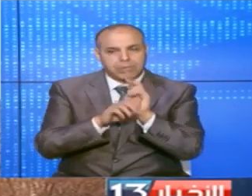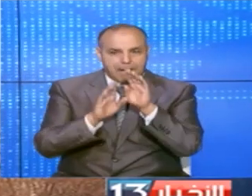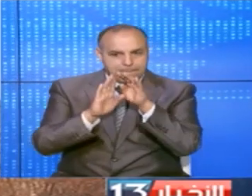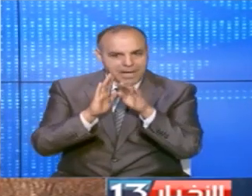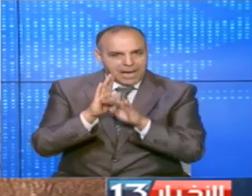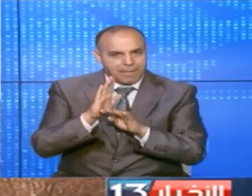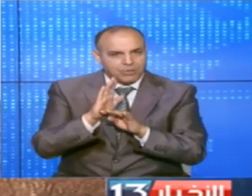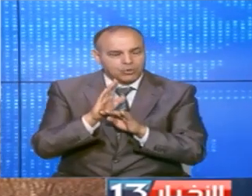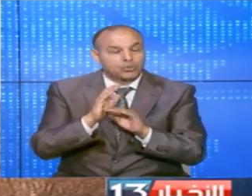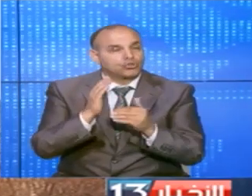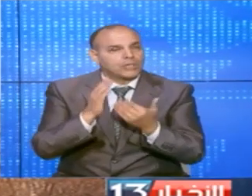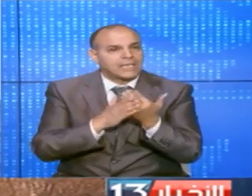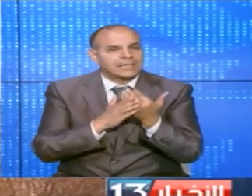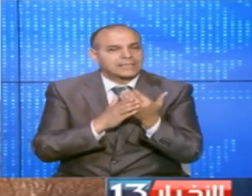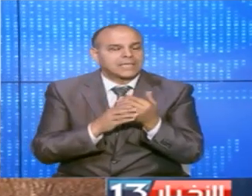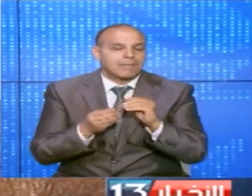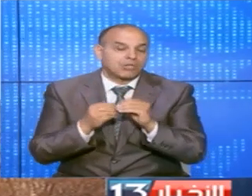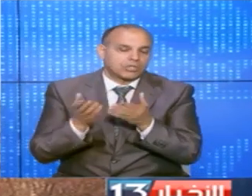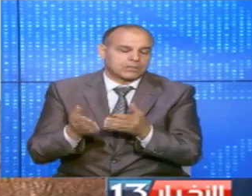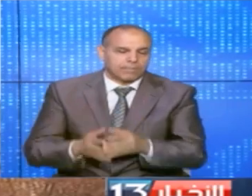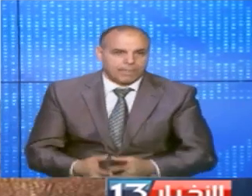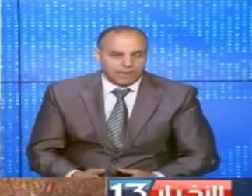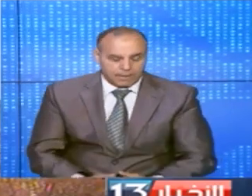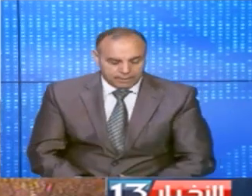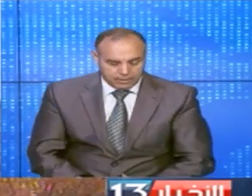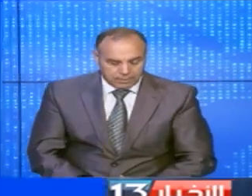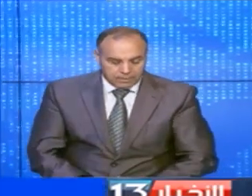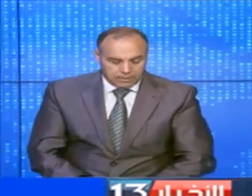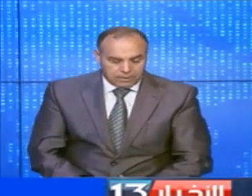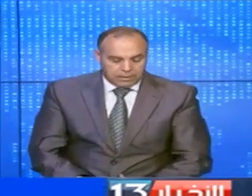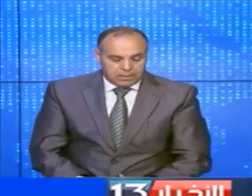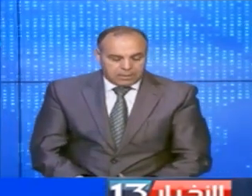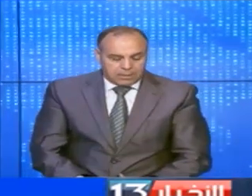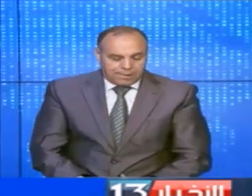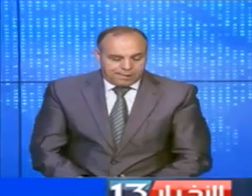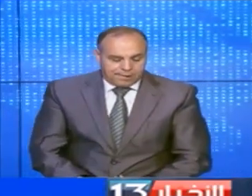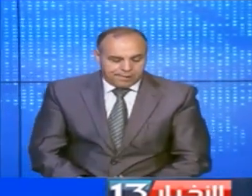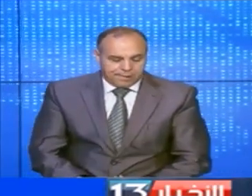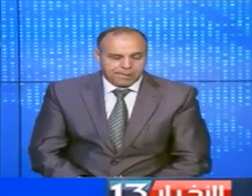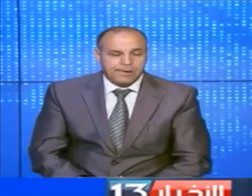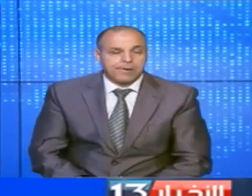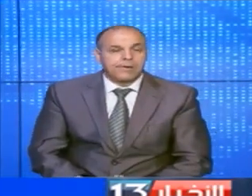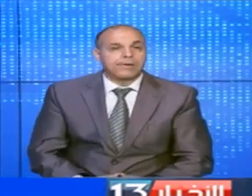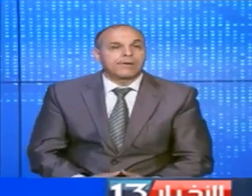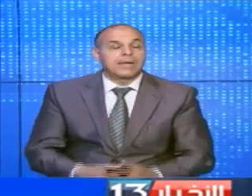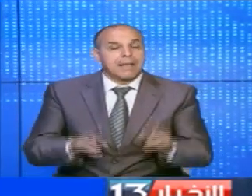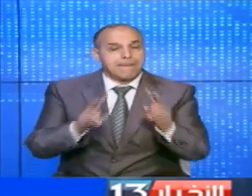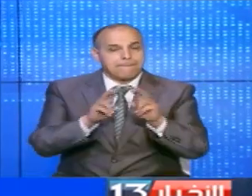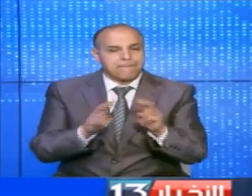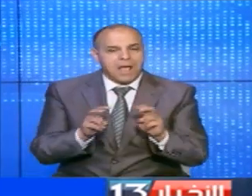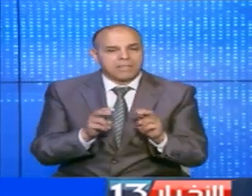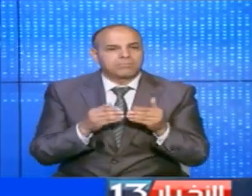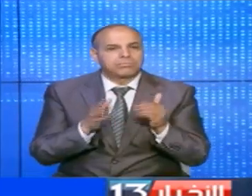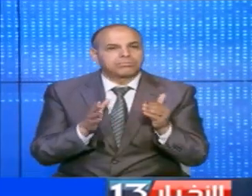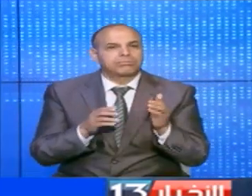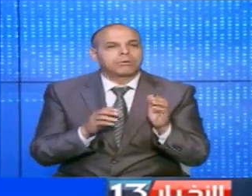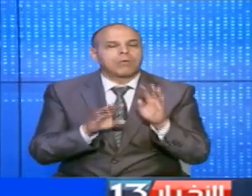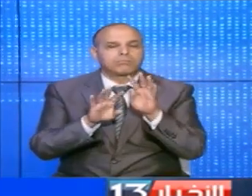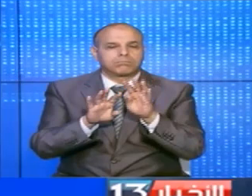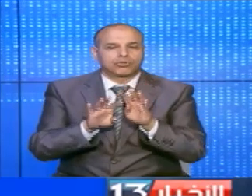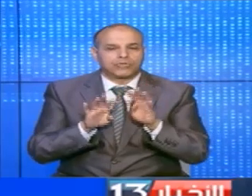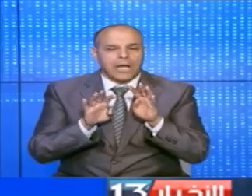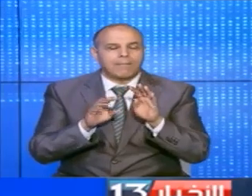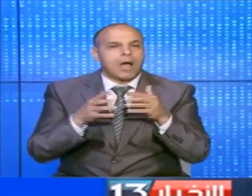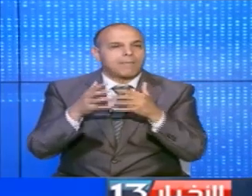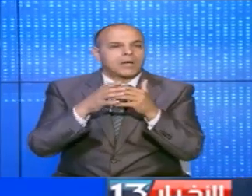شمس الجديده على المحك مع تقدم التحقيقات التي فتحها الكونغرس الامريكي